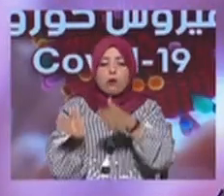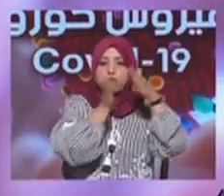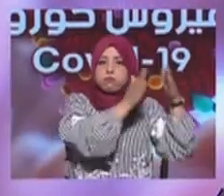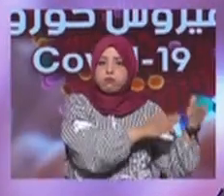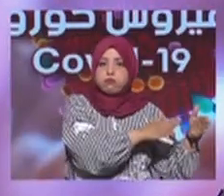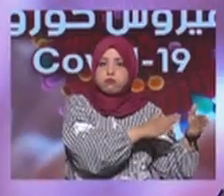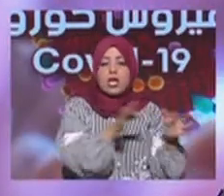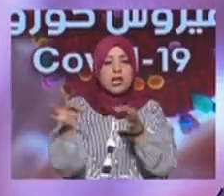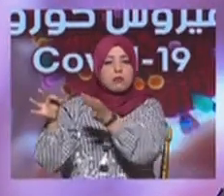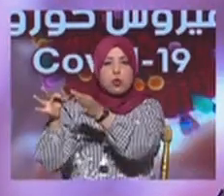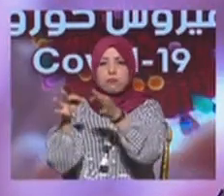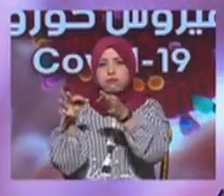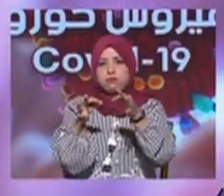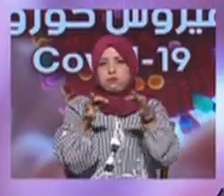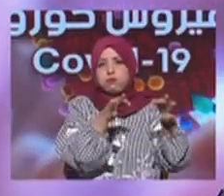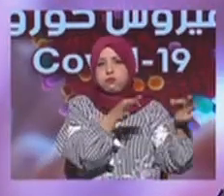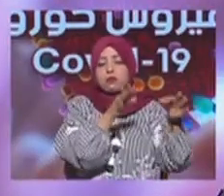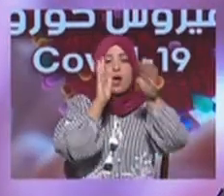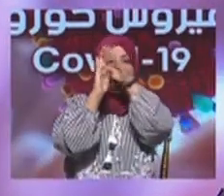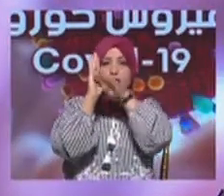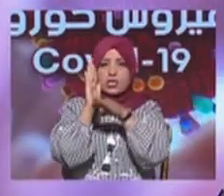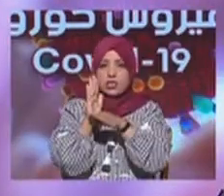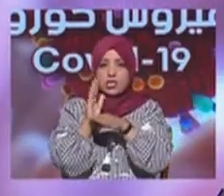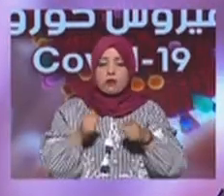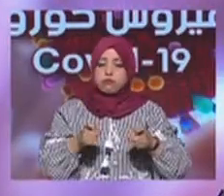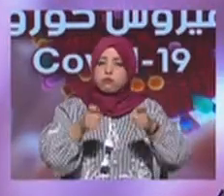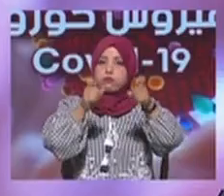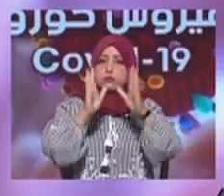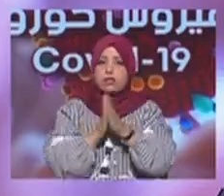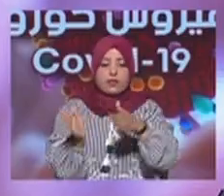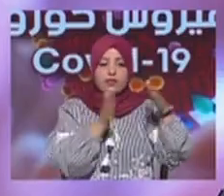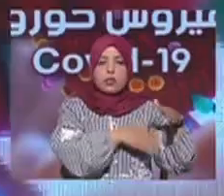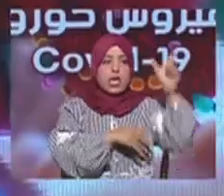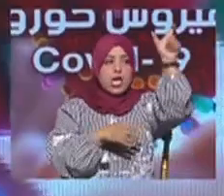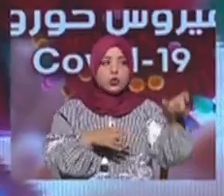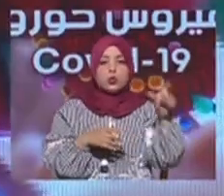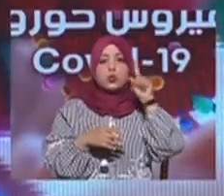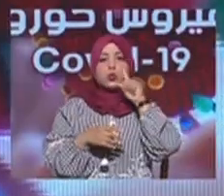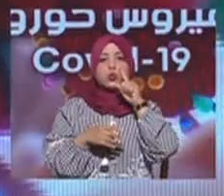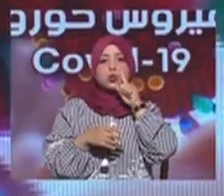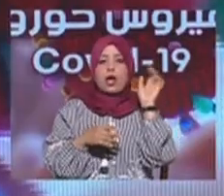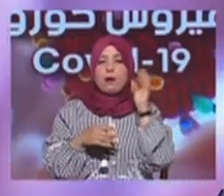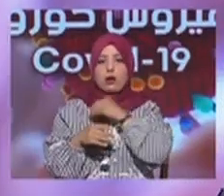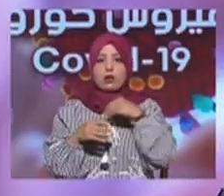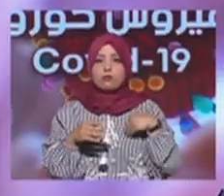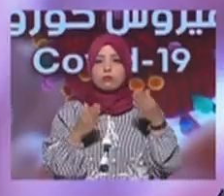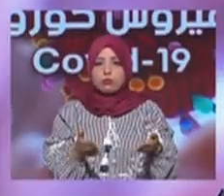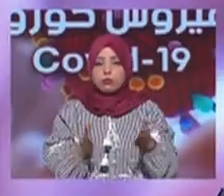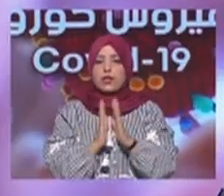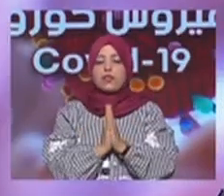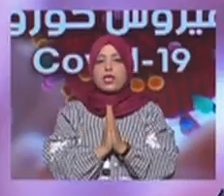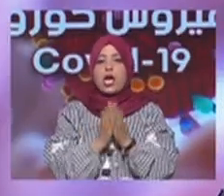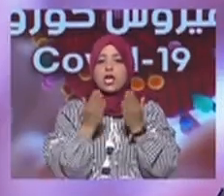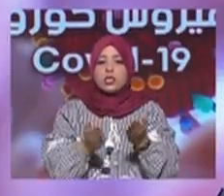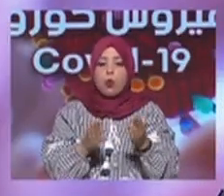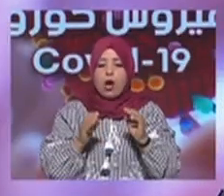الهدف من هالتسلسل الجيني هذا. دكتوره عواطف الموسي اكيد انه هو فريق عمل